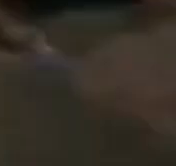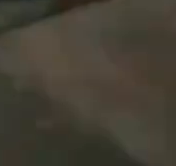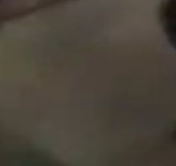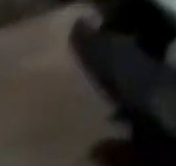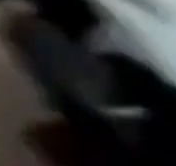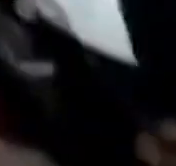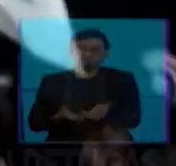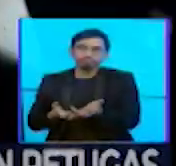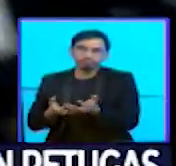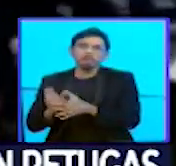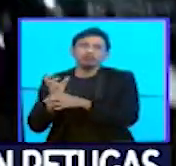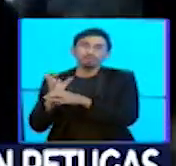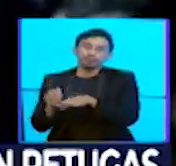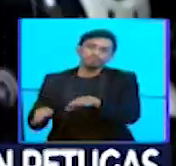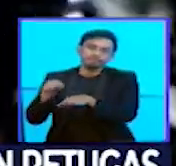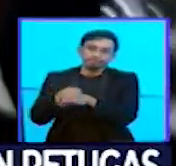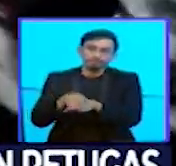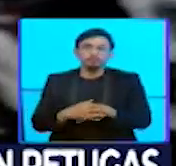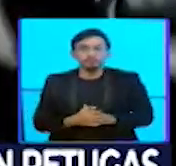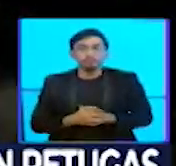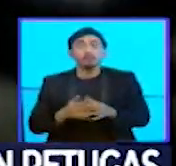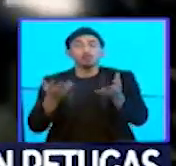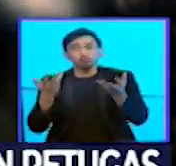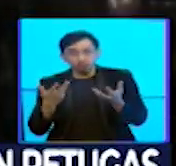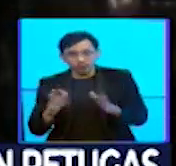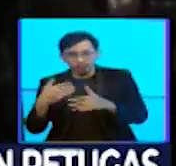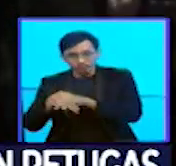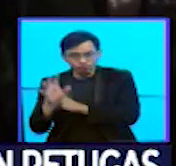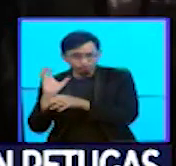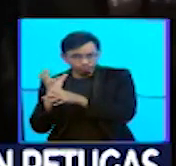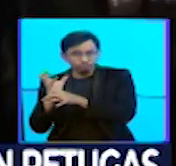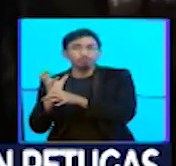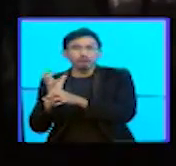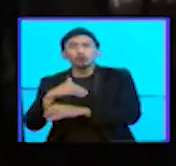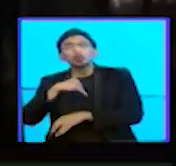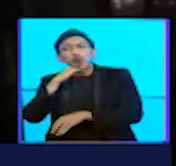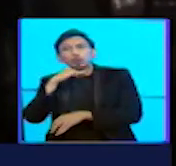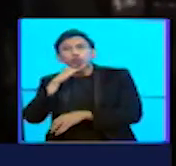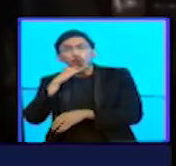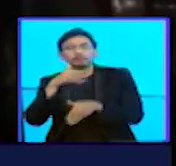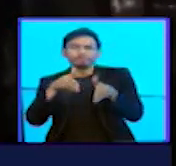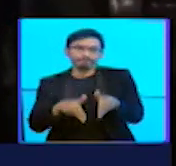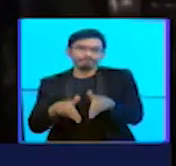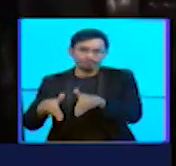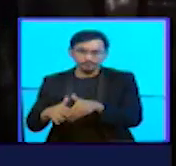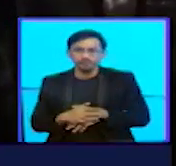rumah sakit menunggu proses pemakaman di TPU Rorotan. Jenazahnya besar juga, ya, tempatnya itu jauh.